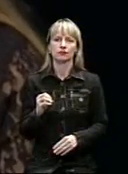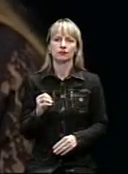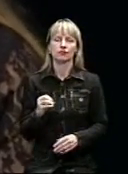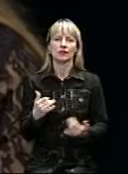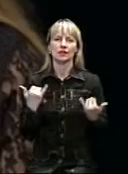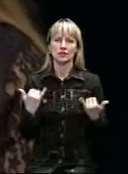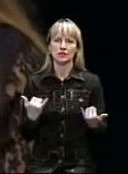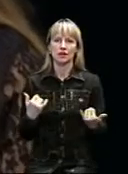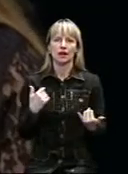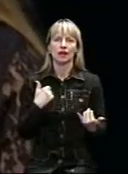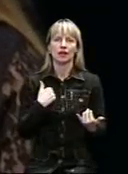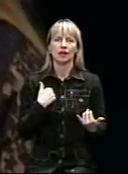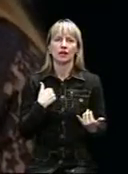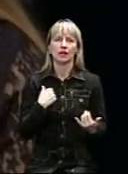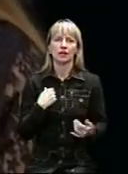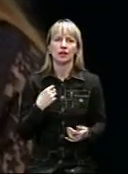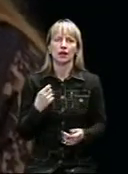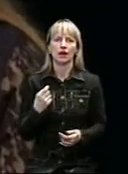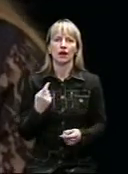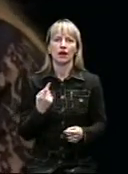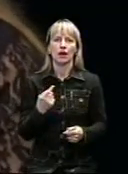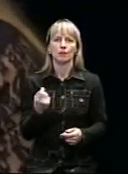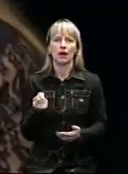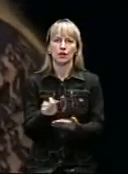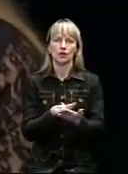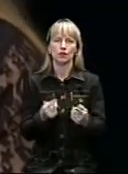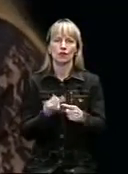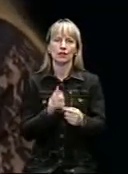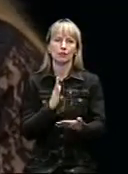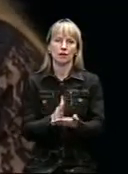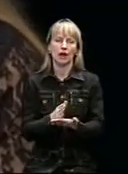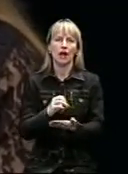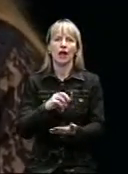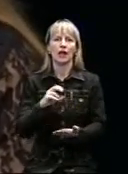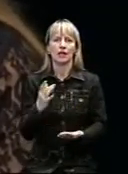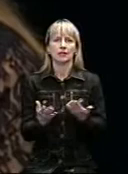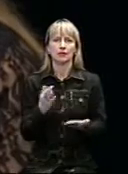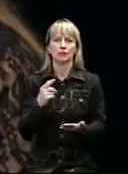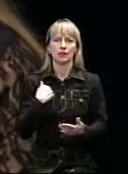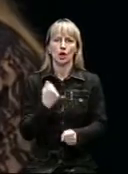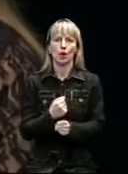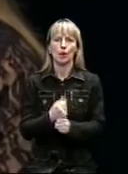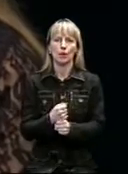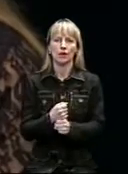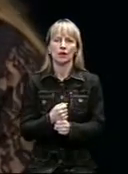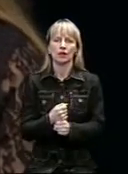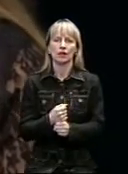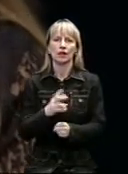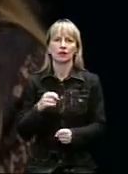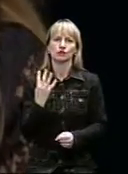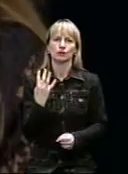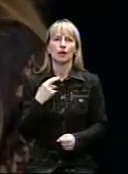принаймні зараз я не дуже пишу в індустріальному стилі, але якби я робила картини на цю тематику,